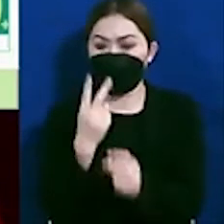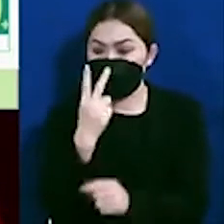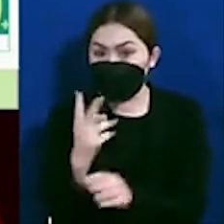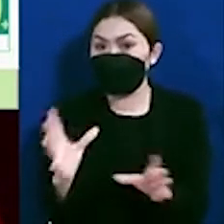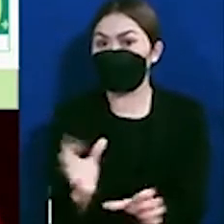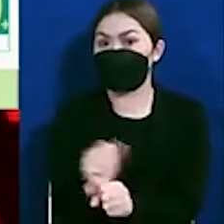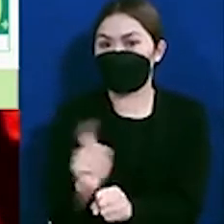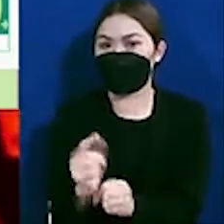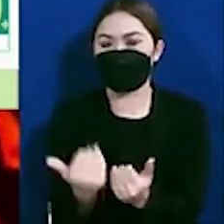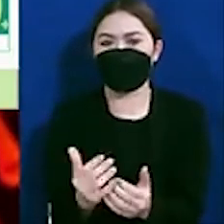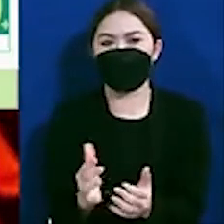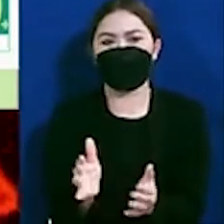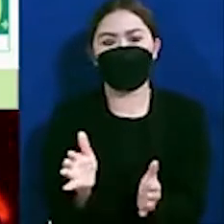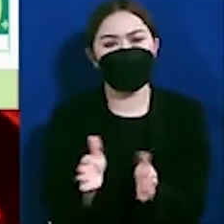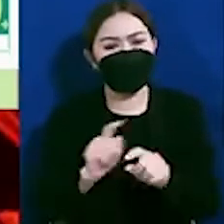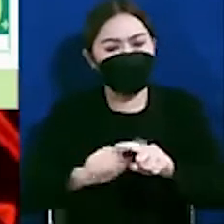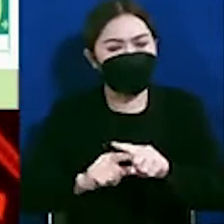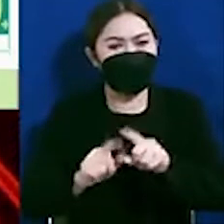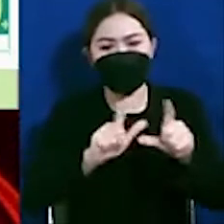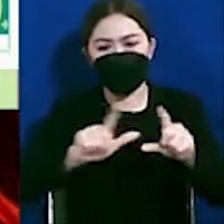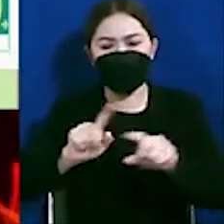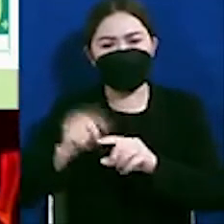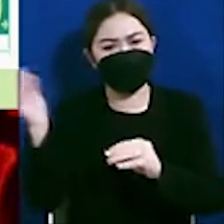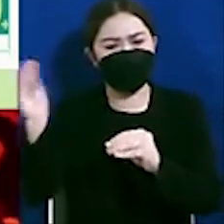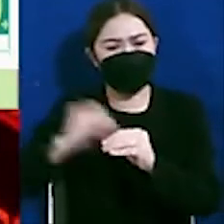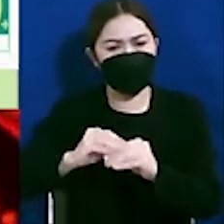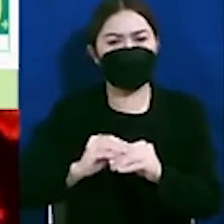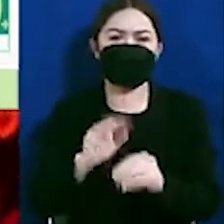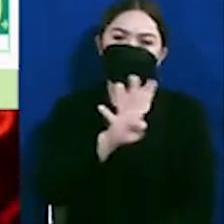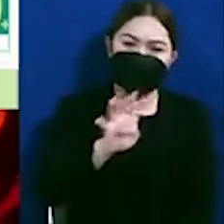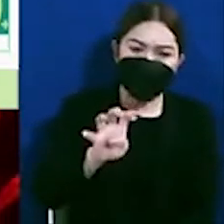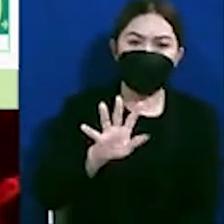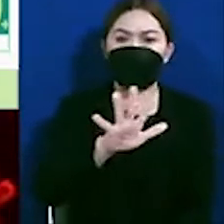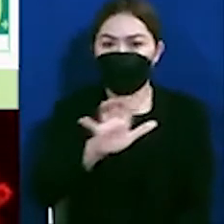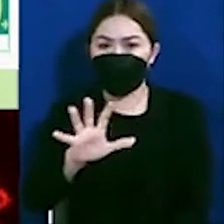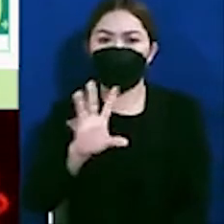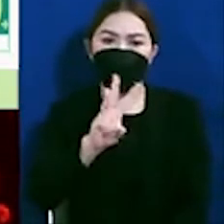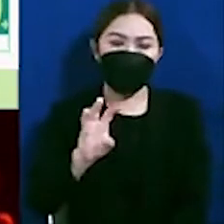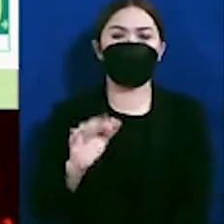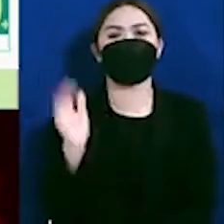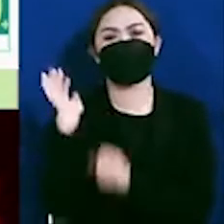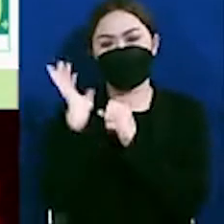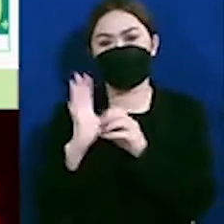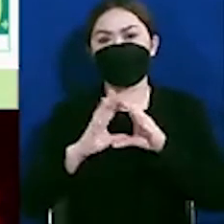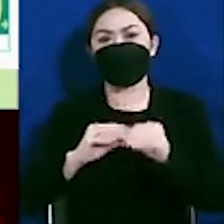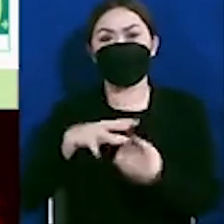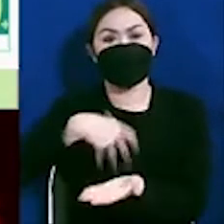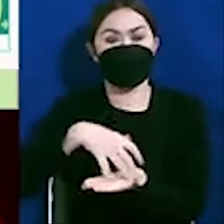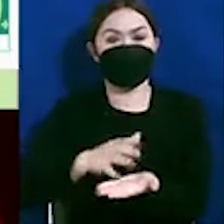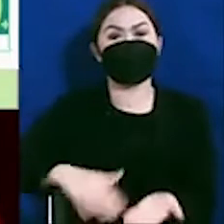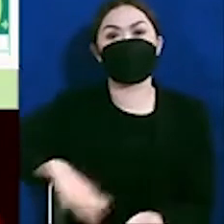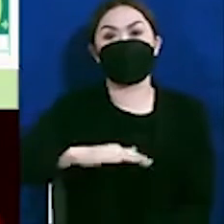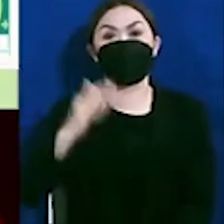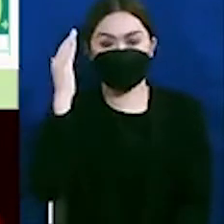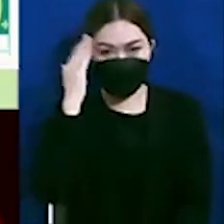กับทีมนะครับกำลังร่วมกับเพจต่างๆนี้น่าจะขึ้นไปถึง 4 500หรือ 600แล้วครับก็คงขออนุญาตนำเรียนเป็นข้อมูลให้พี่น้องประชา